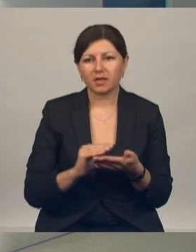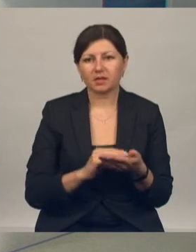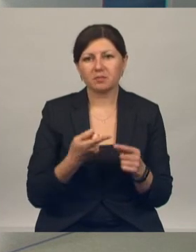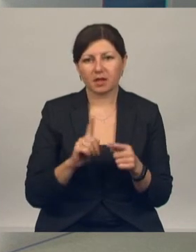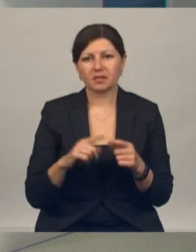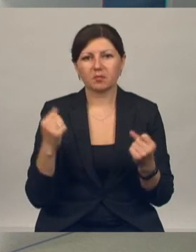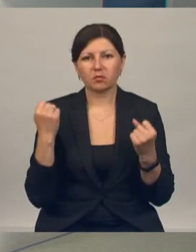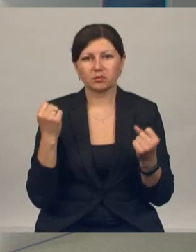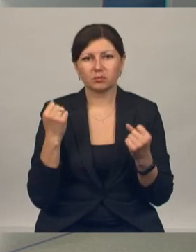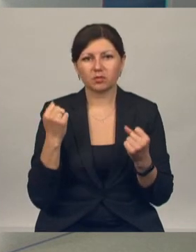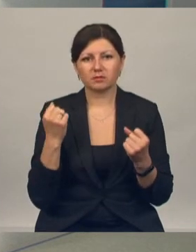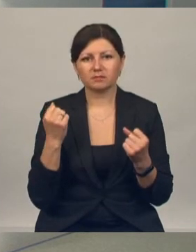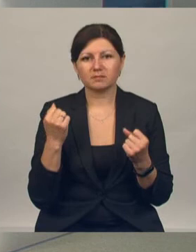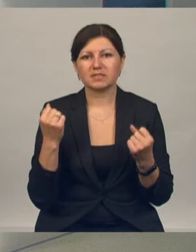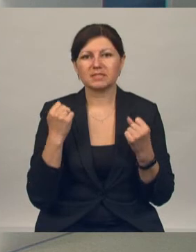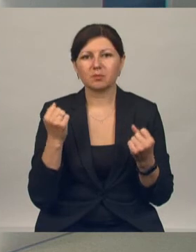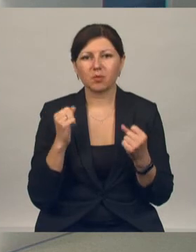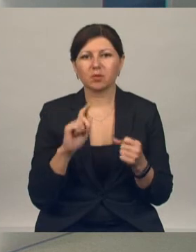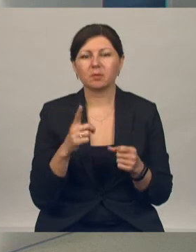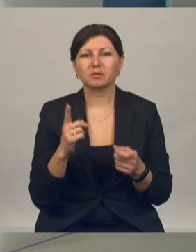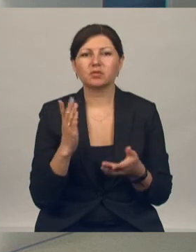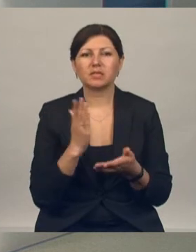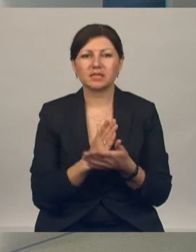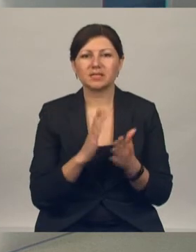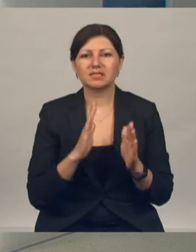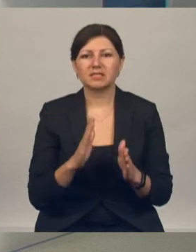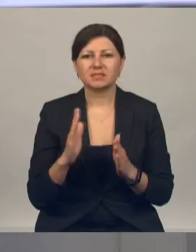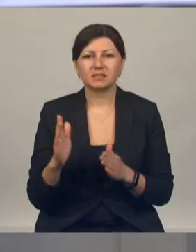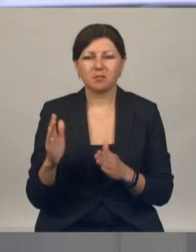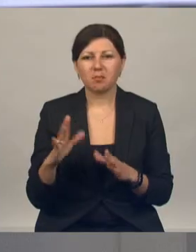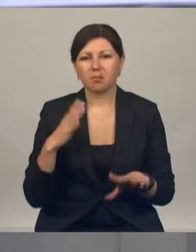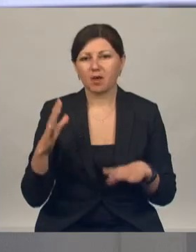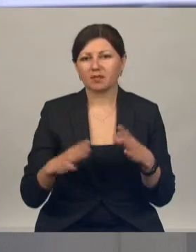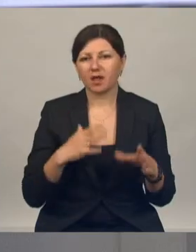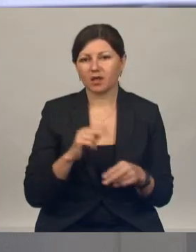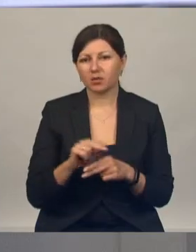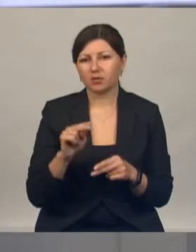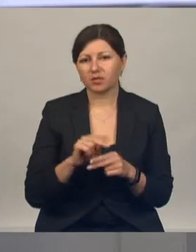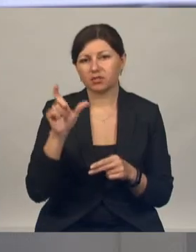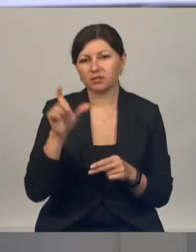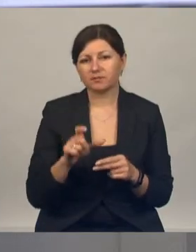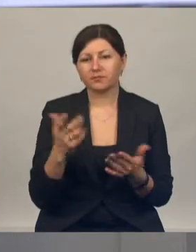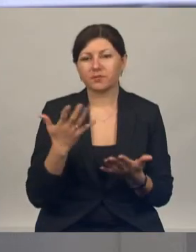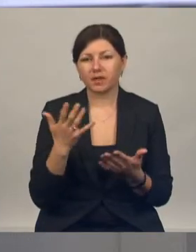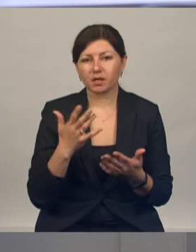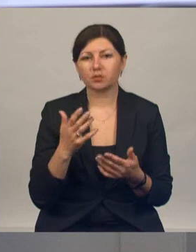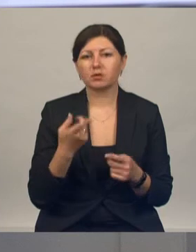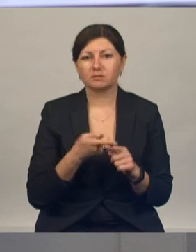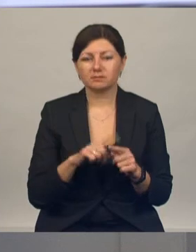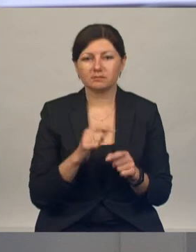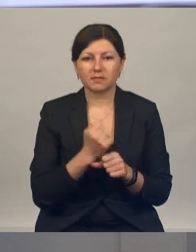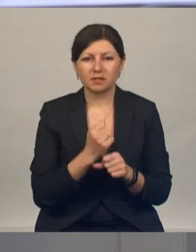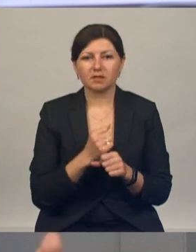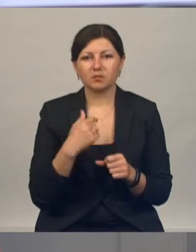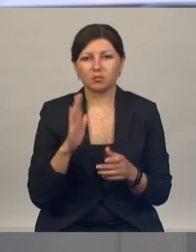спорт. Спорт – это потому, что здесь есть система подготовки. Потому что человек, который следует этой системе, он совершенствует.